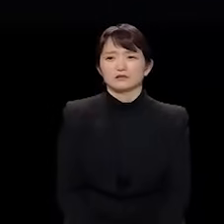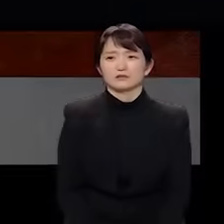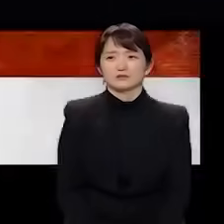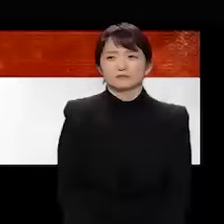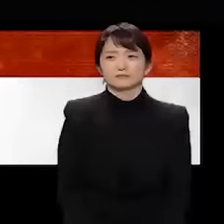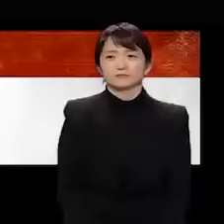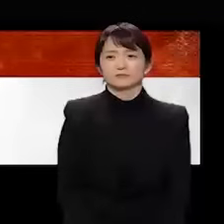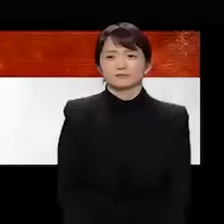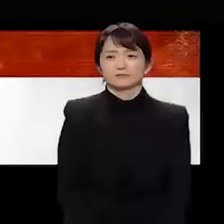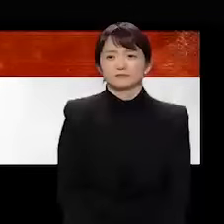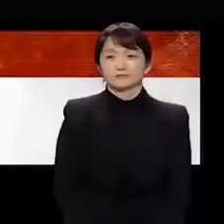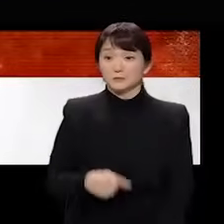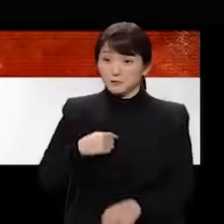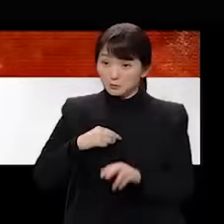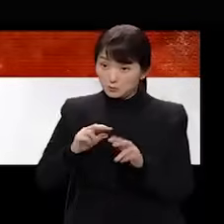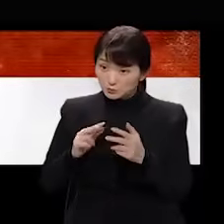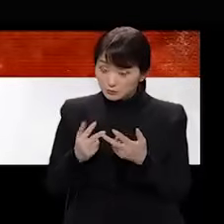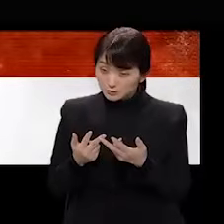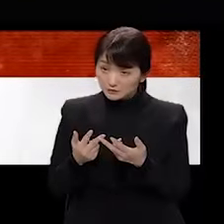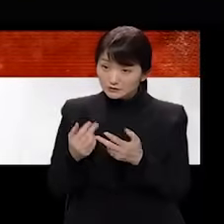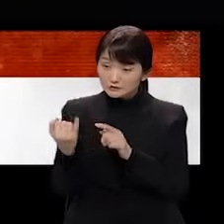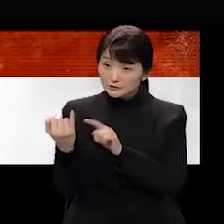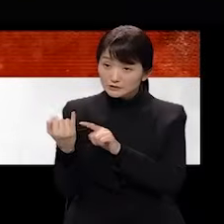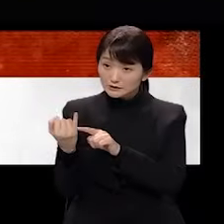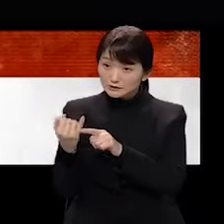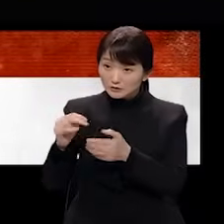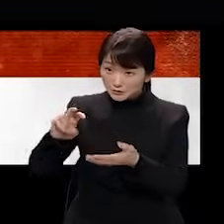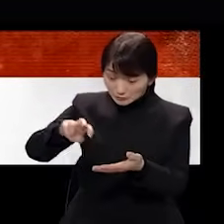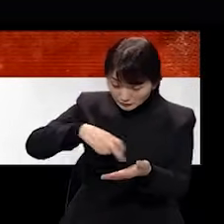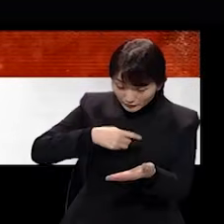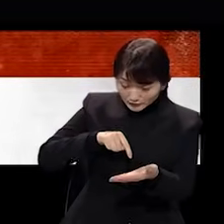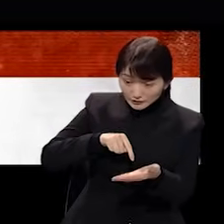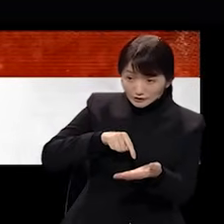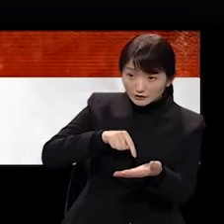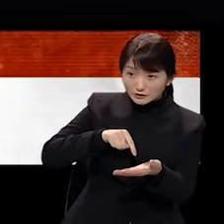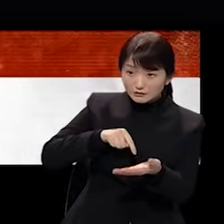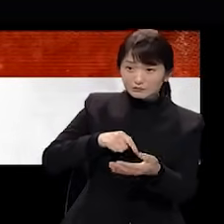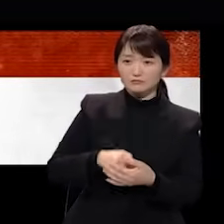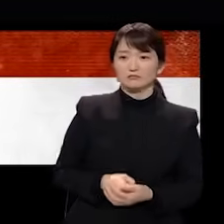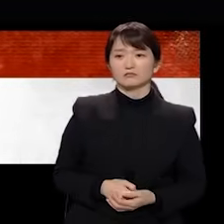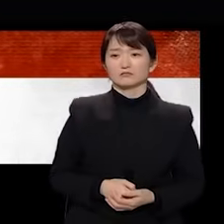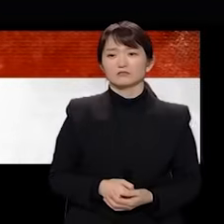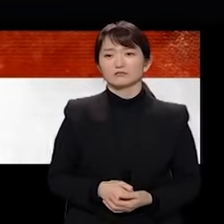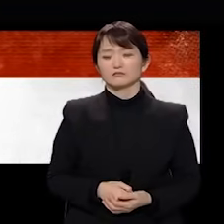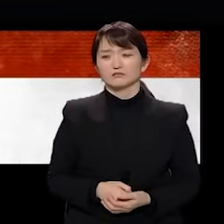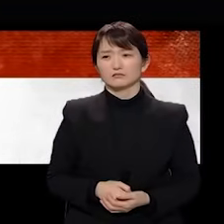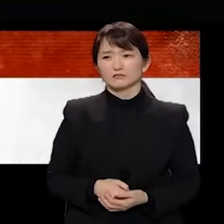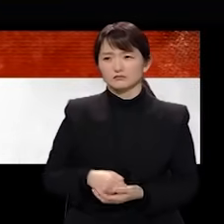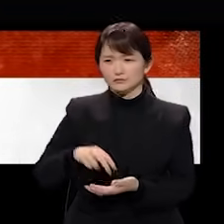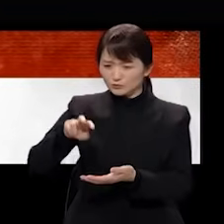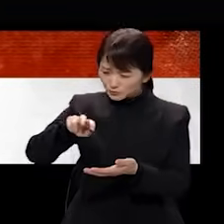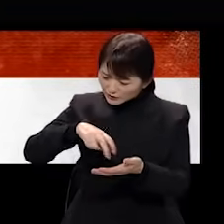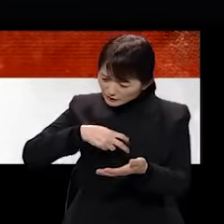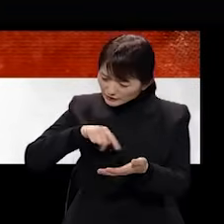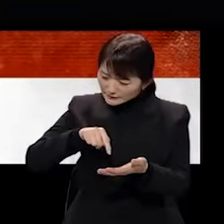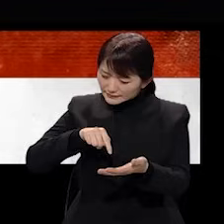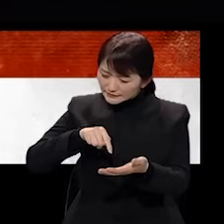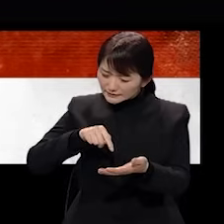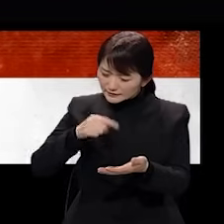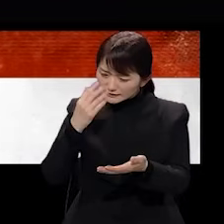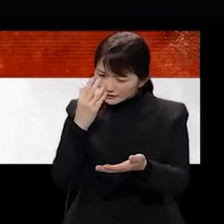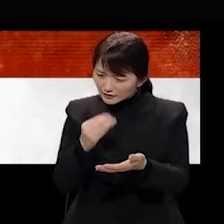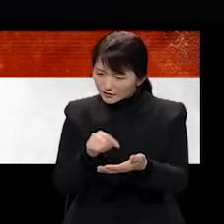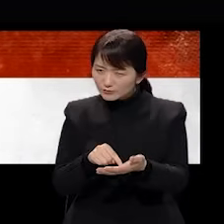들어보시죠음 본인은 제가 그리고 문자 뛰 이렇게라고 하셨는데 또 문자 뜻이라는 그 단어에 또 화가 났나